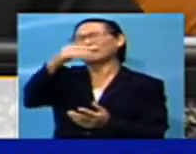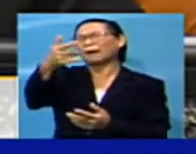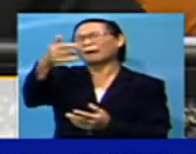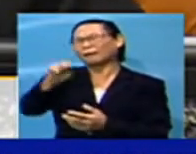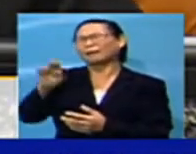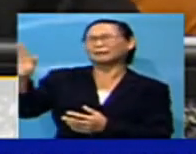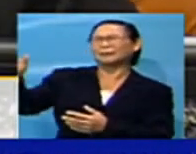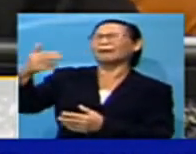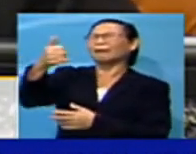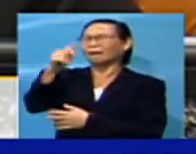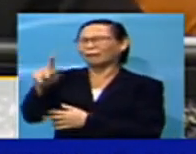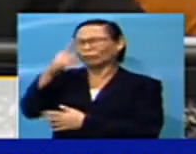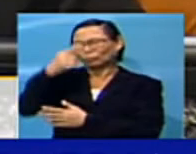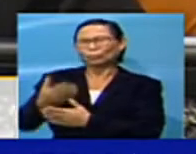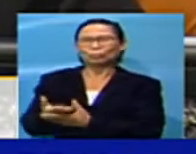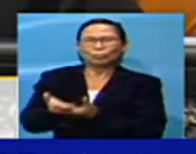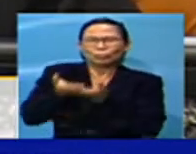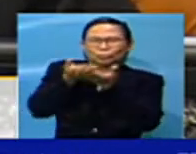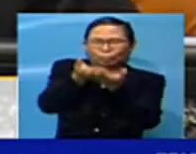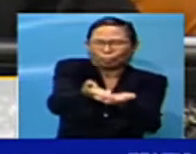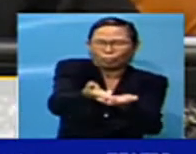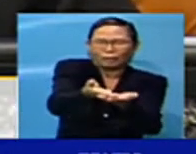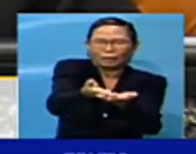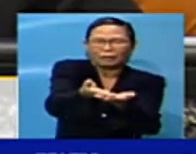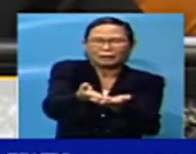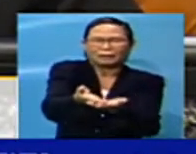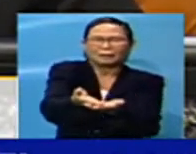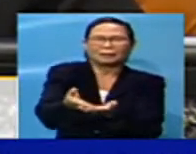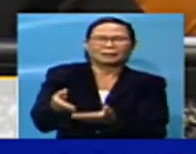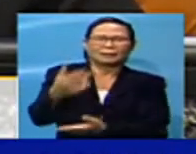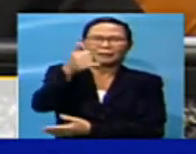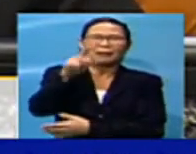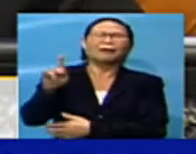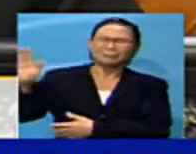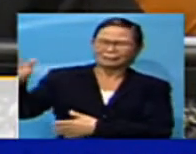pun berhak untuk membentang pengurai.